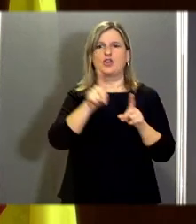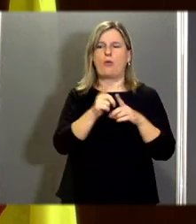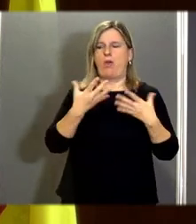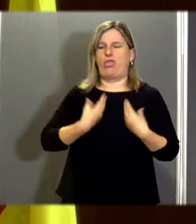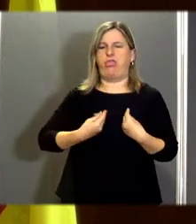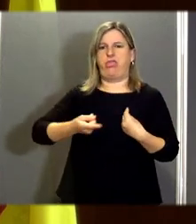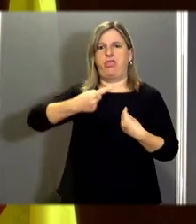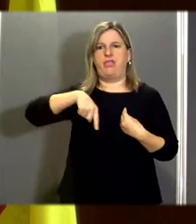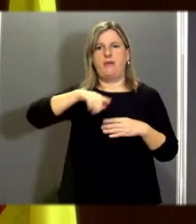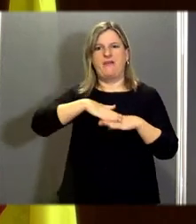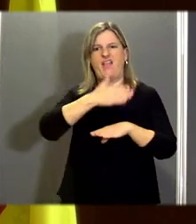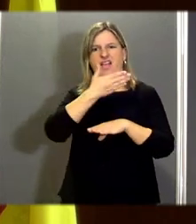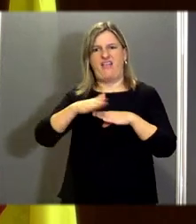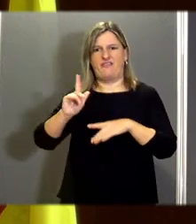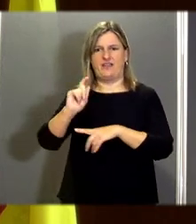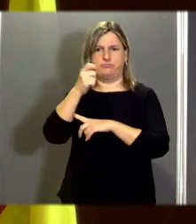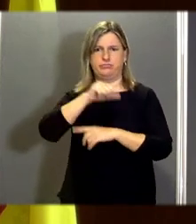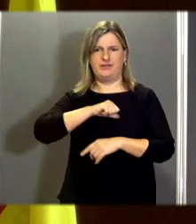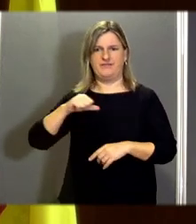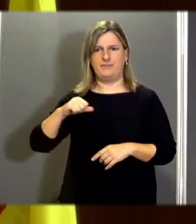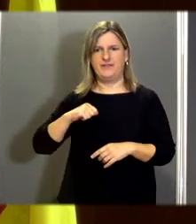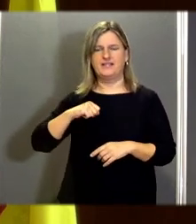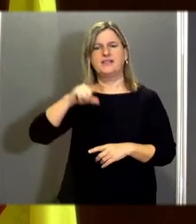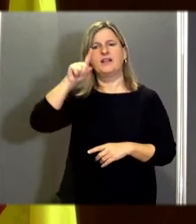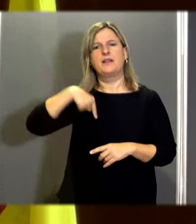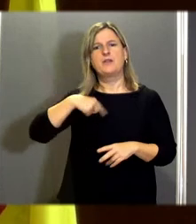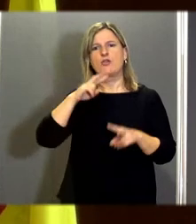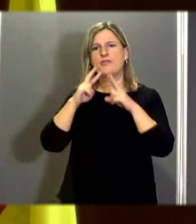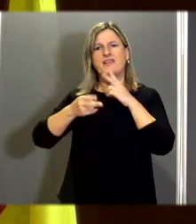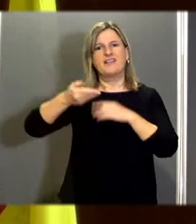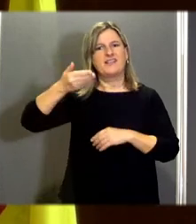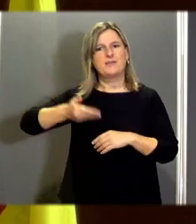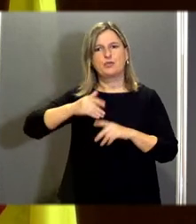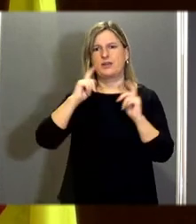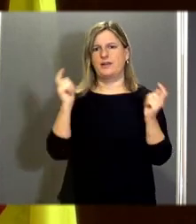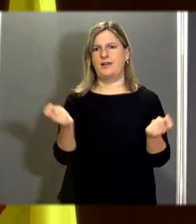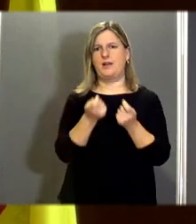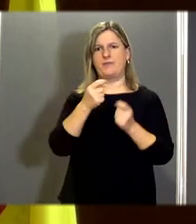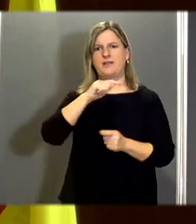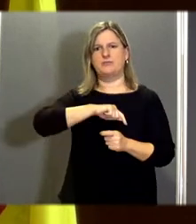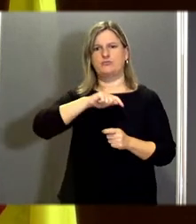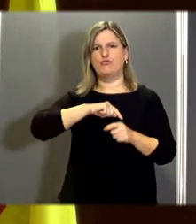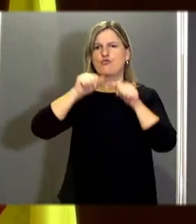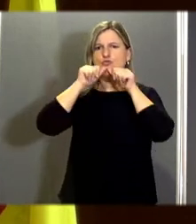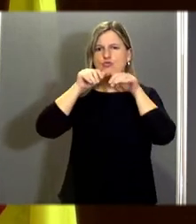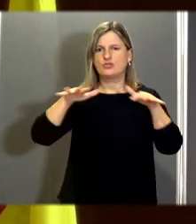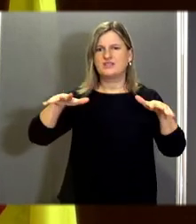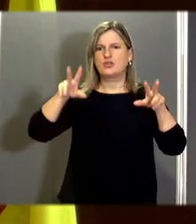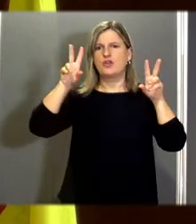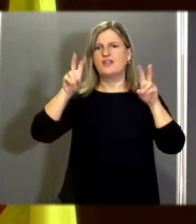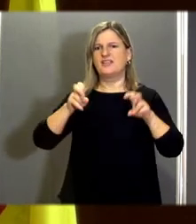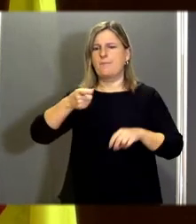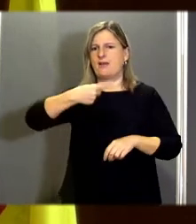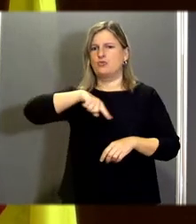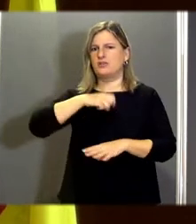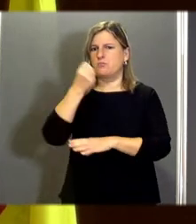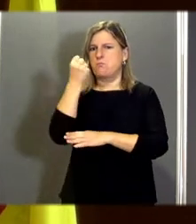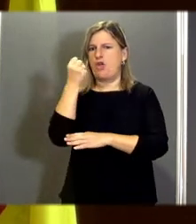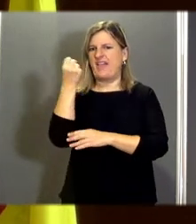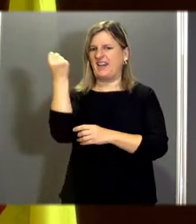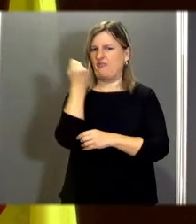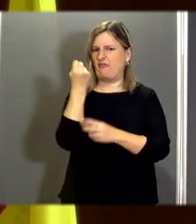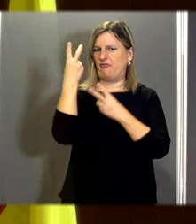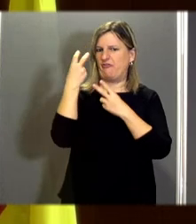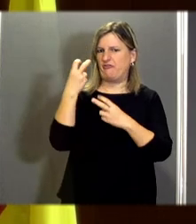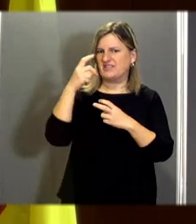desmobilització de l'independentisme. Sense oblidar que són fonamentals les campanyes de conscienciació sobre sobirania fiscal i els greuges